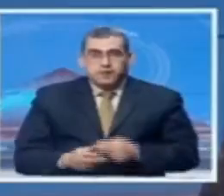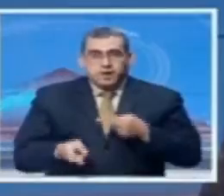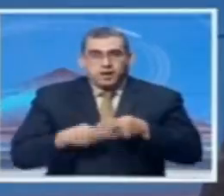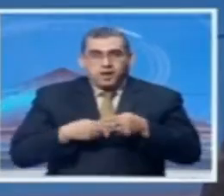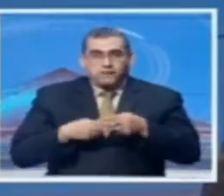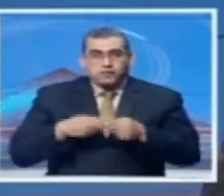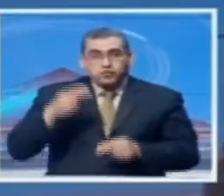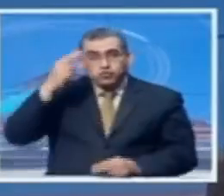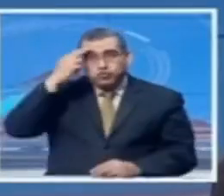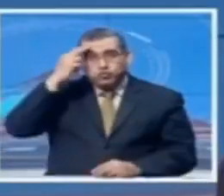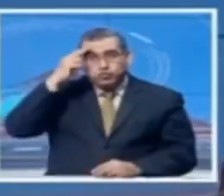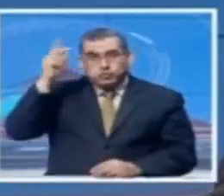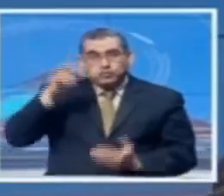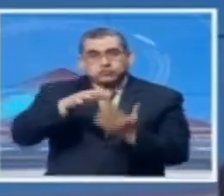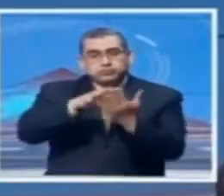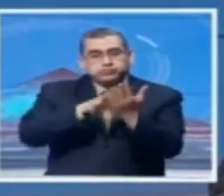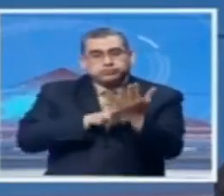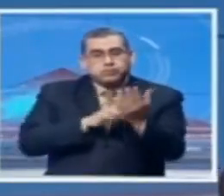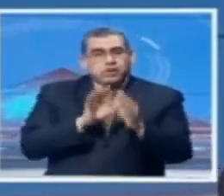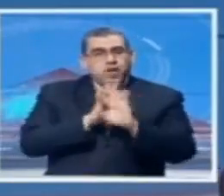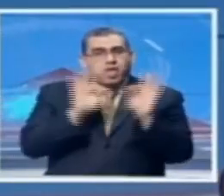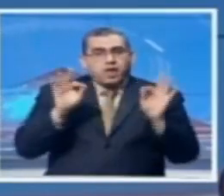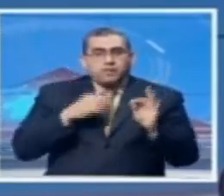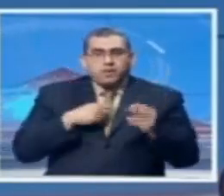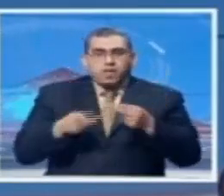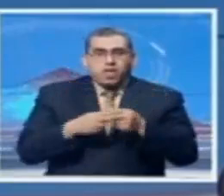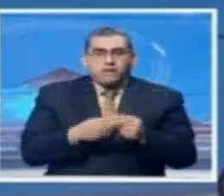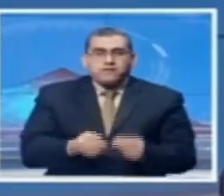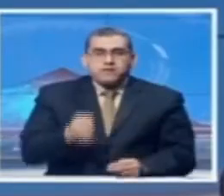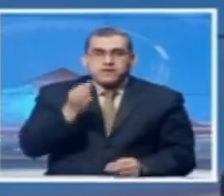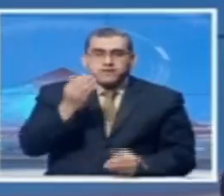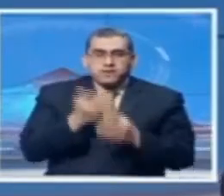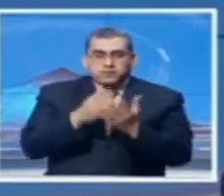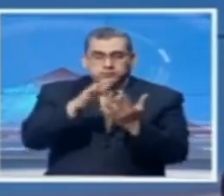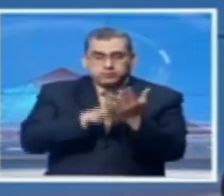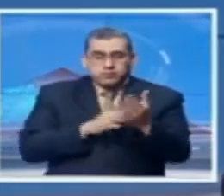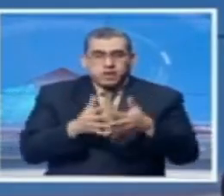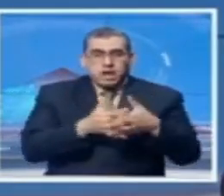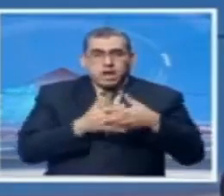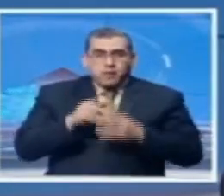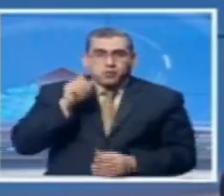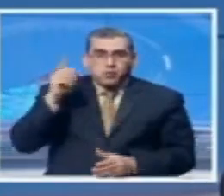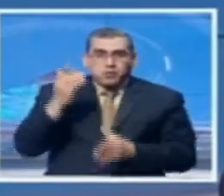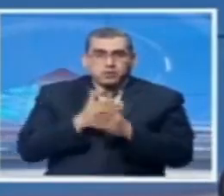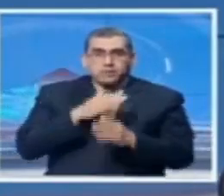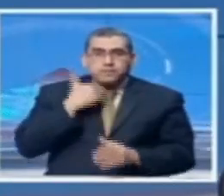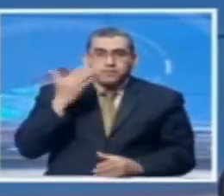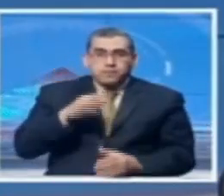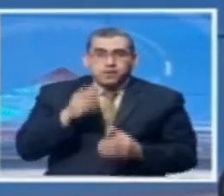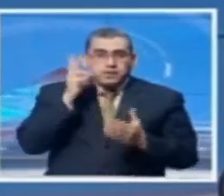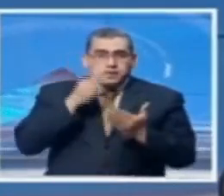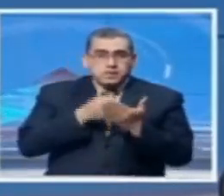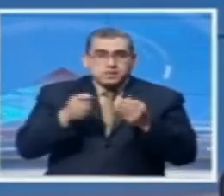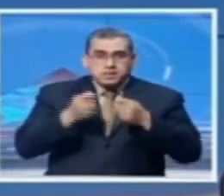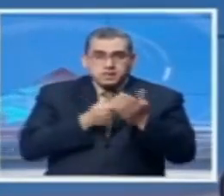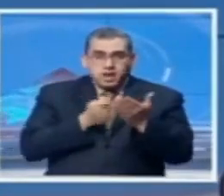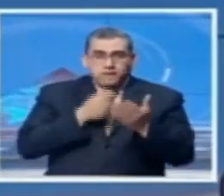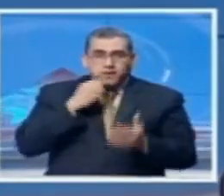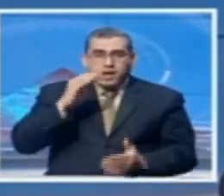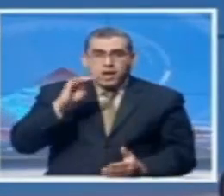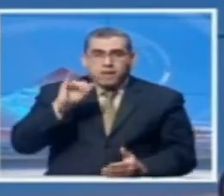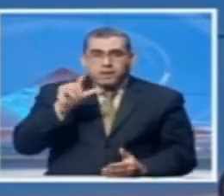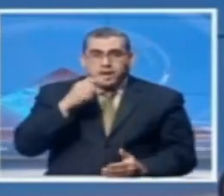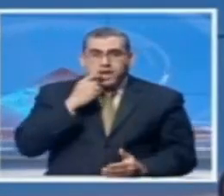رفضت المملكة العربية السعودية بشكل قاطع نتائج التقرير الأمريكي بشأن مقتل الصحفي جمال خاشقجي